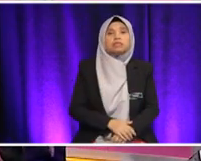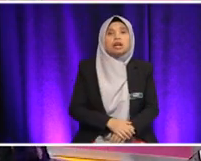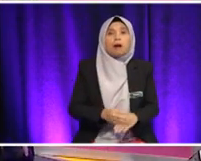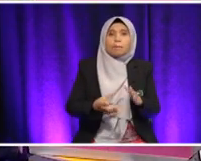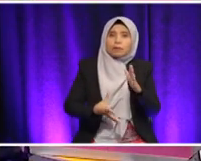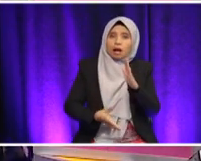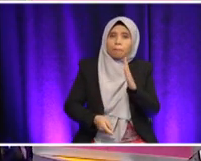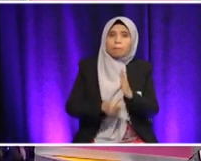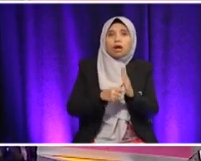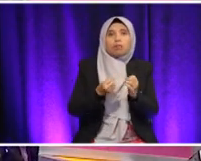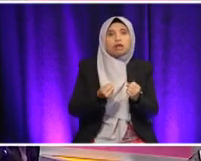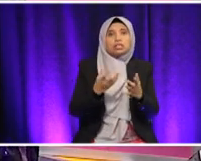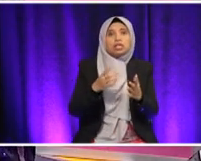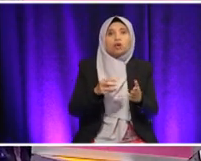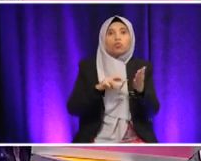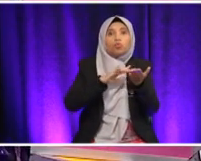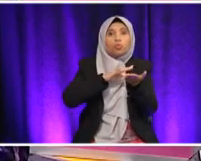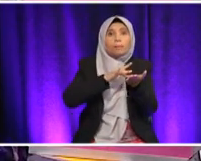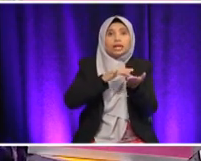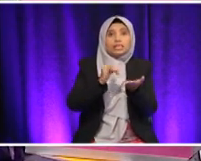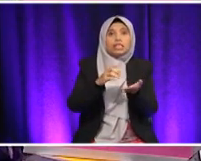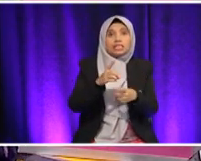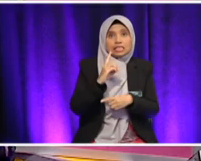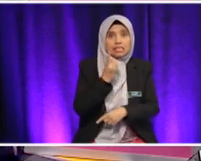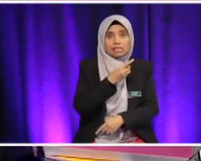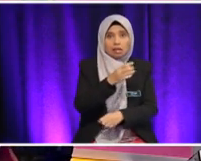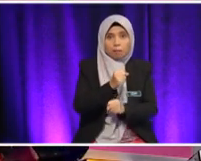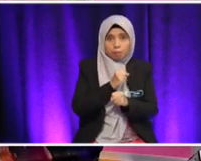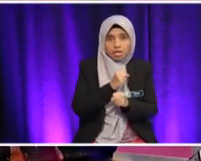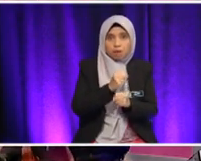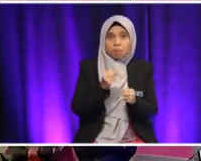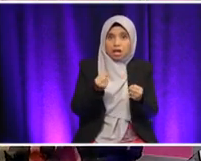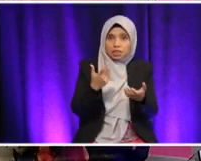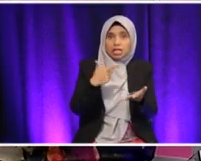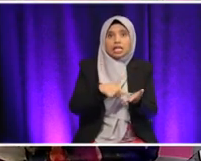yang kita ambil Oke semakin banyak kesan samping